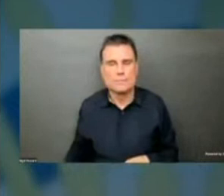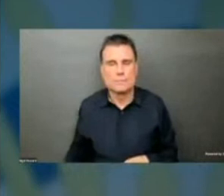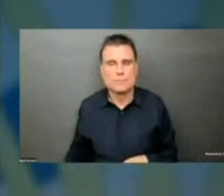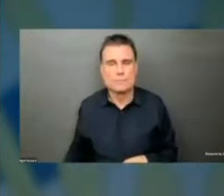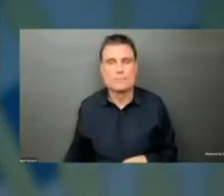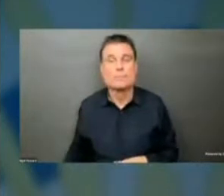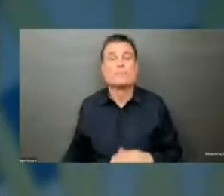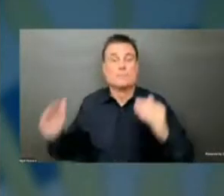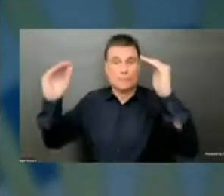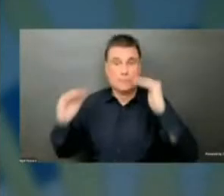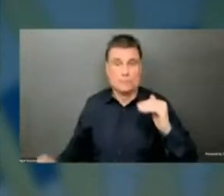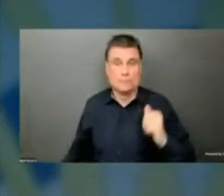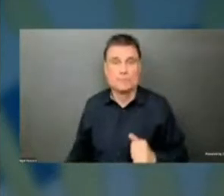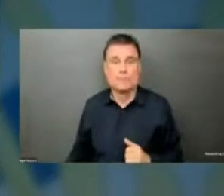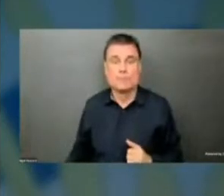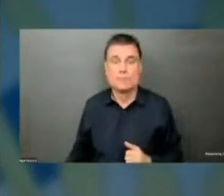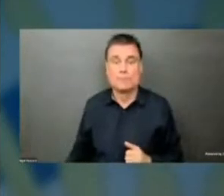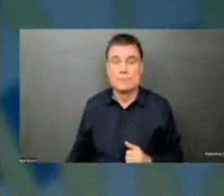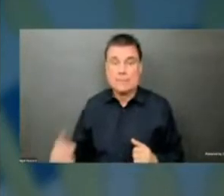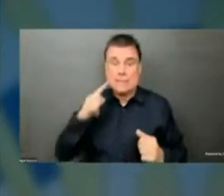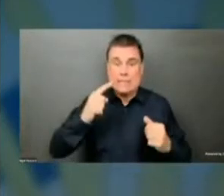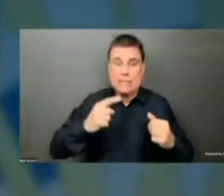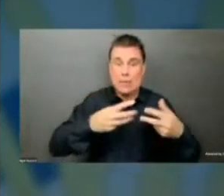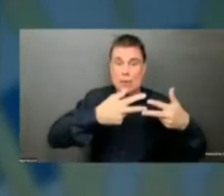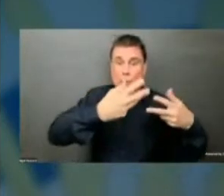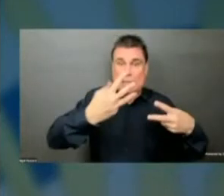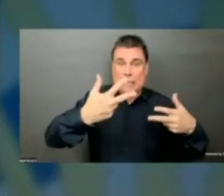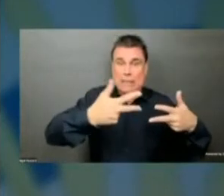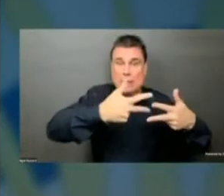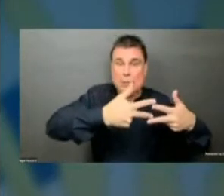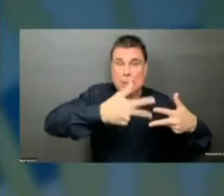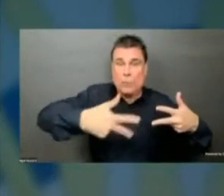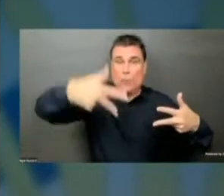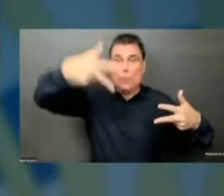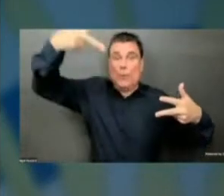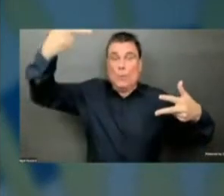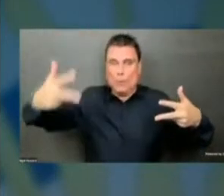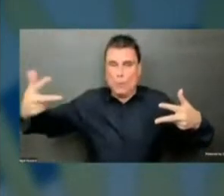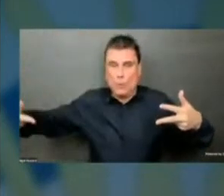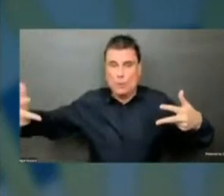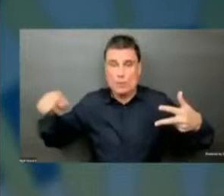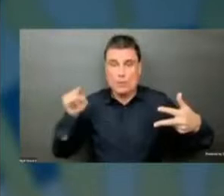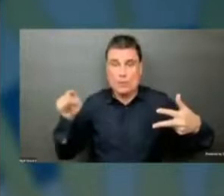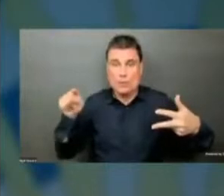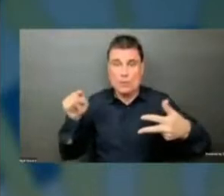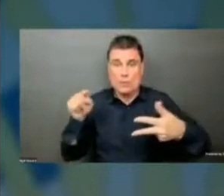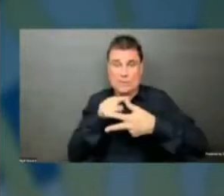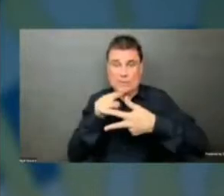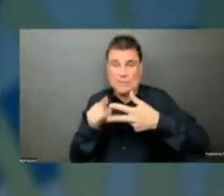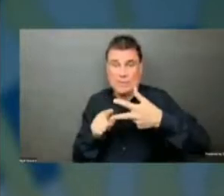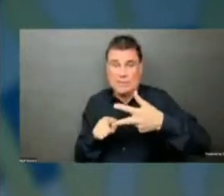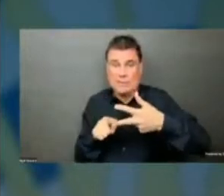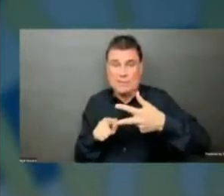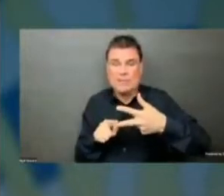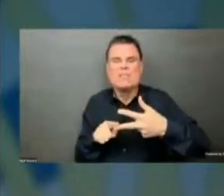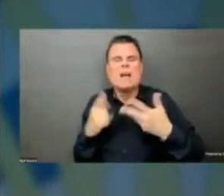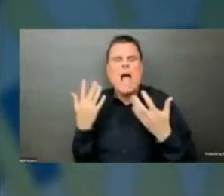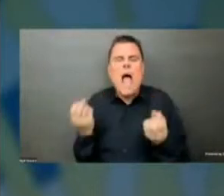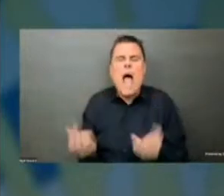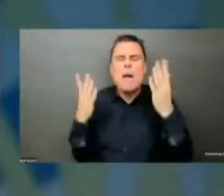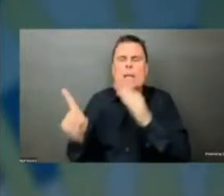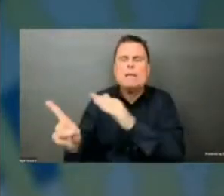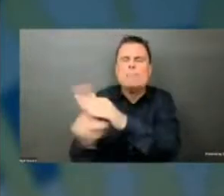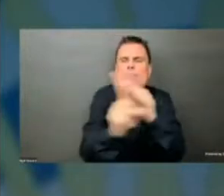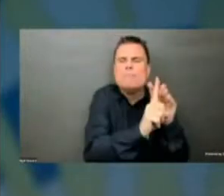以及重 pandemic. 症监 As 护 we。can see, the cases peaked in November, and hospitalizations, a lag